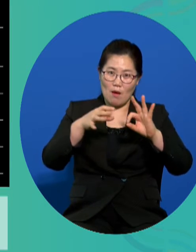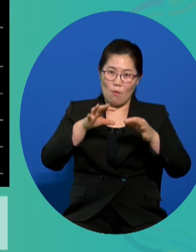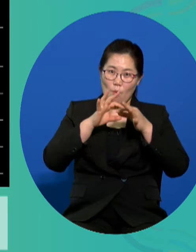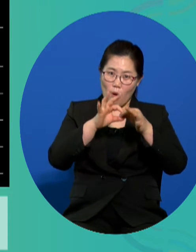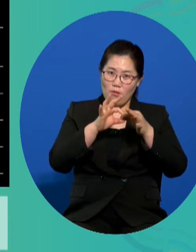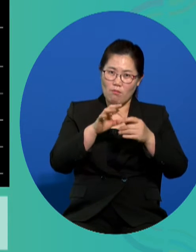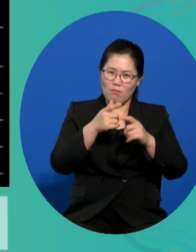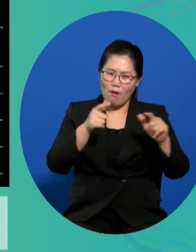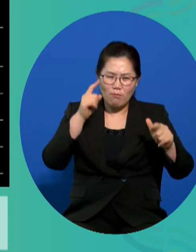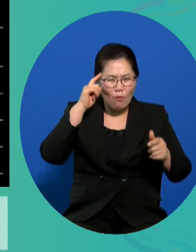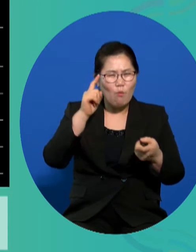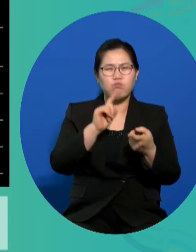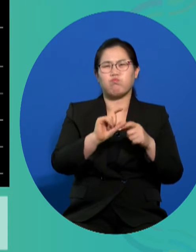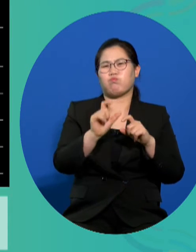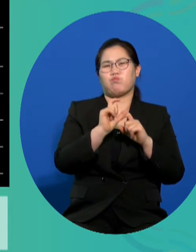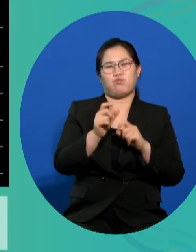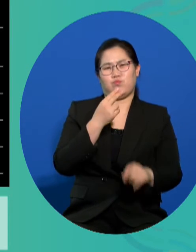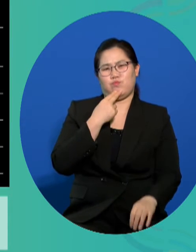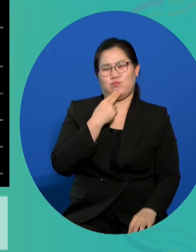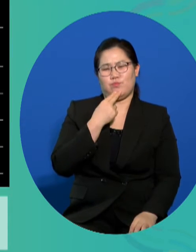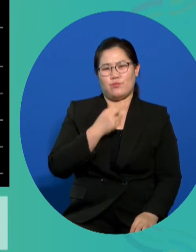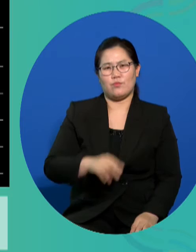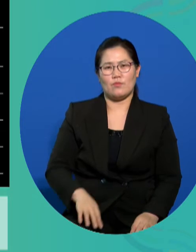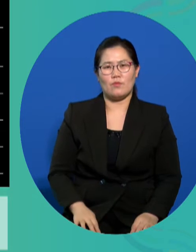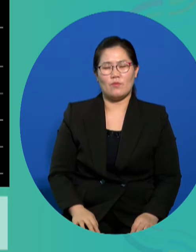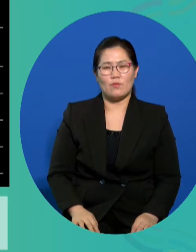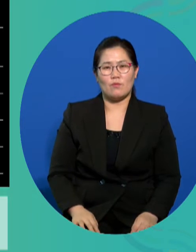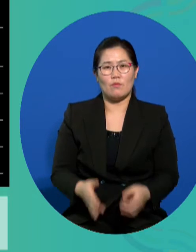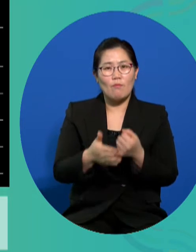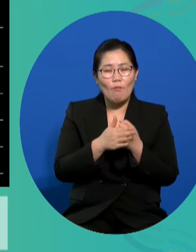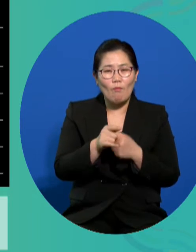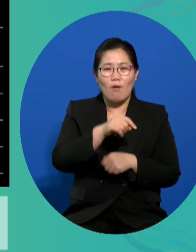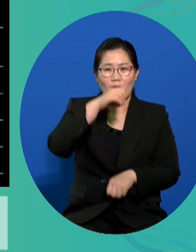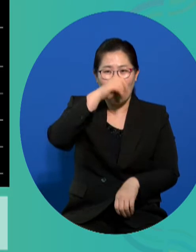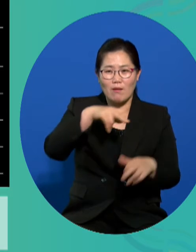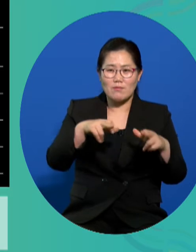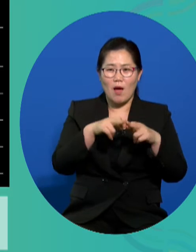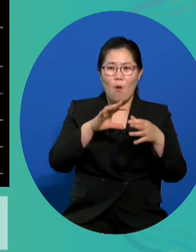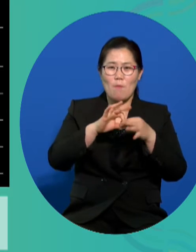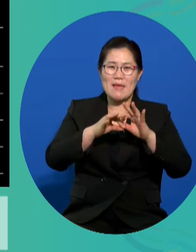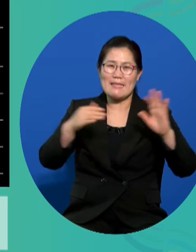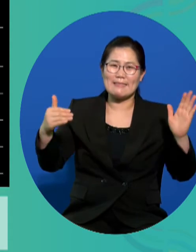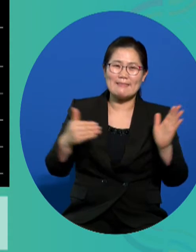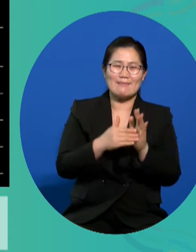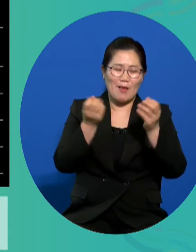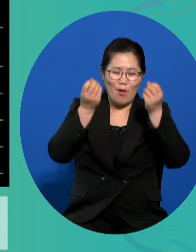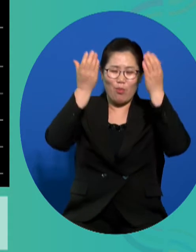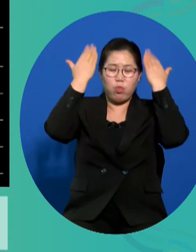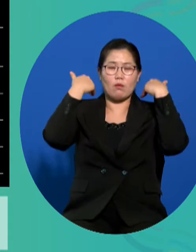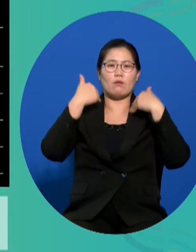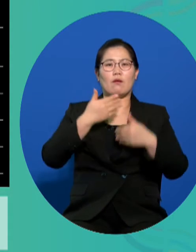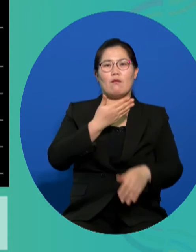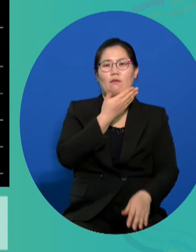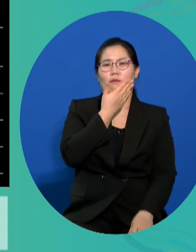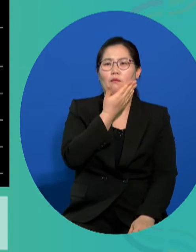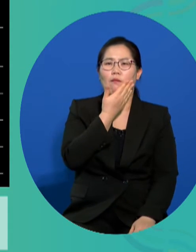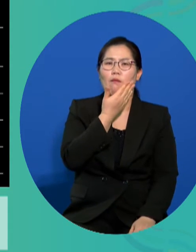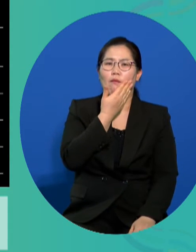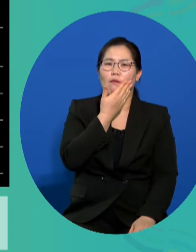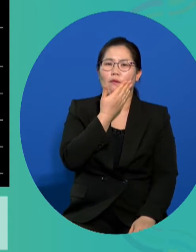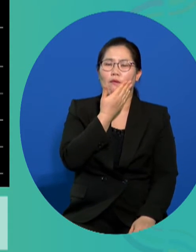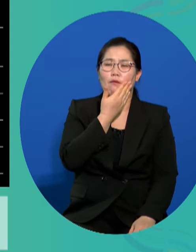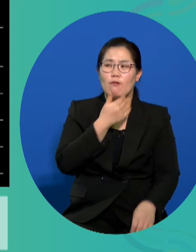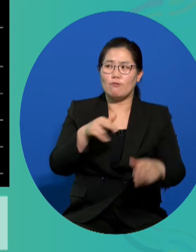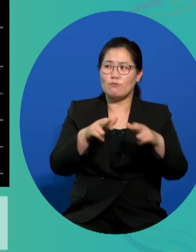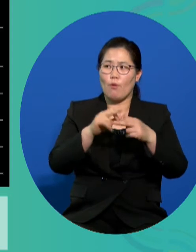정부에는 하겠어요? 문화체육관광부에서도 안 하고요. 개인적으로는 이런 부분도 이제 상당히 아쉬운 부분인데, 사실 실질적으로 보면 유산이라는